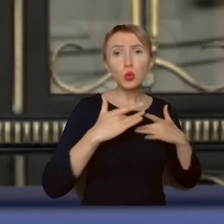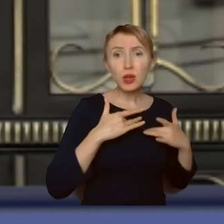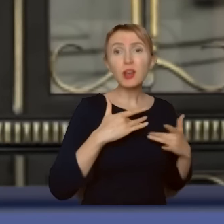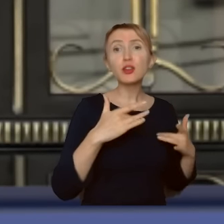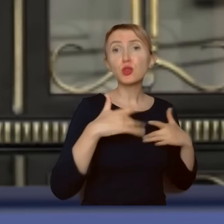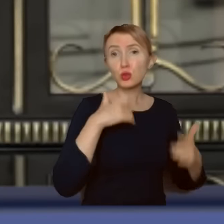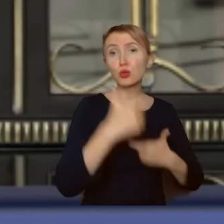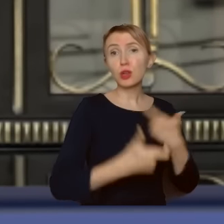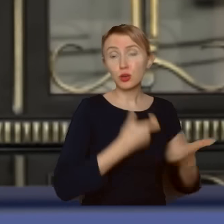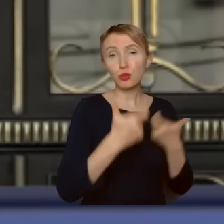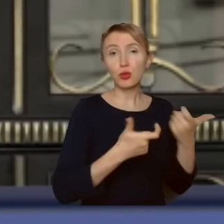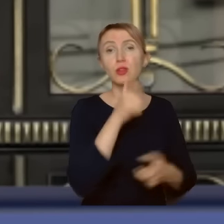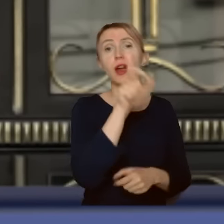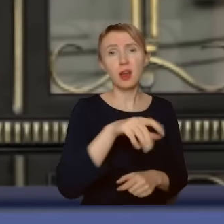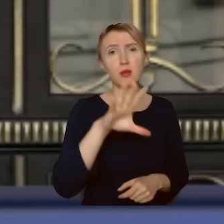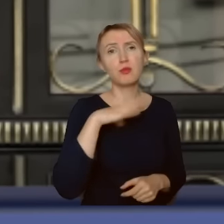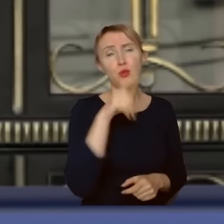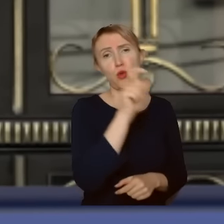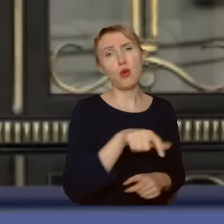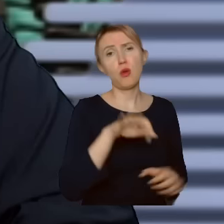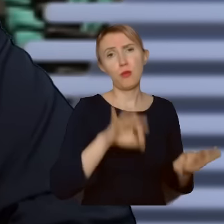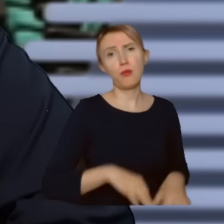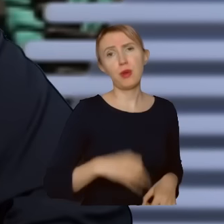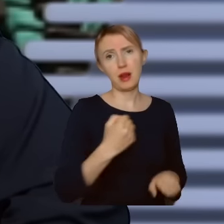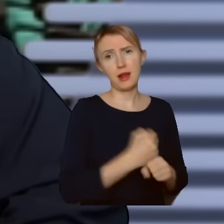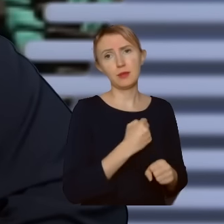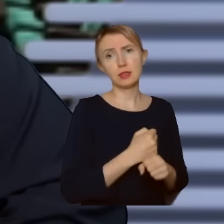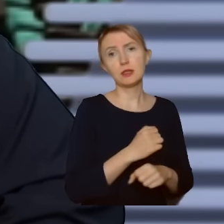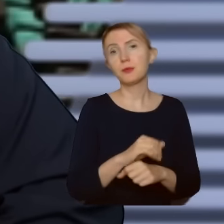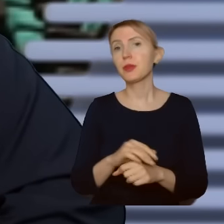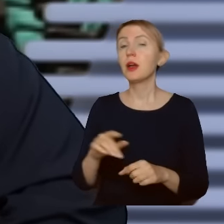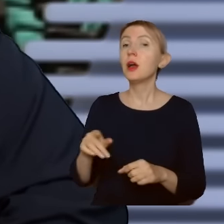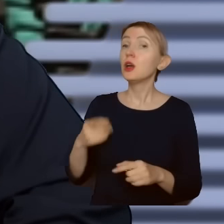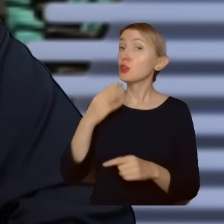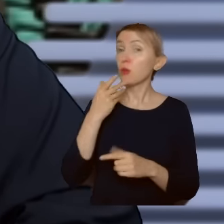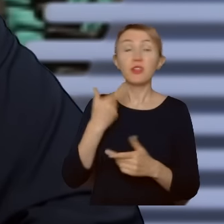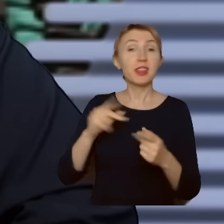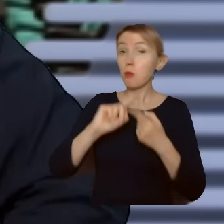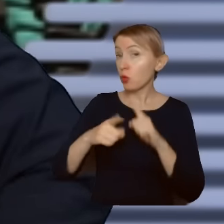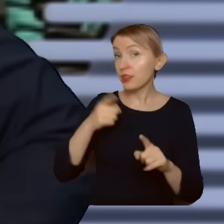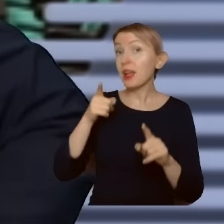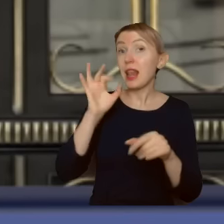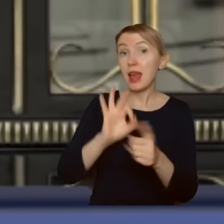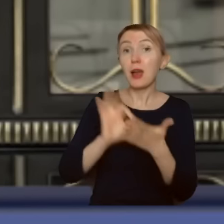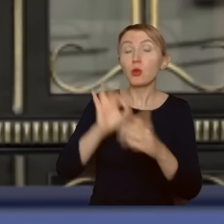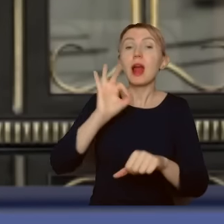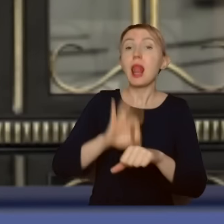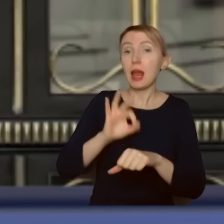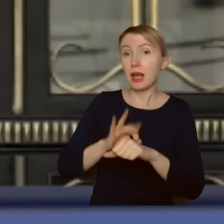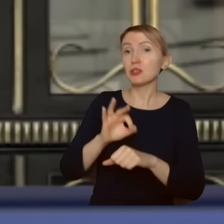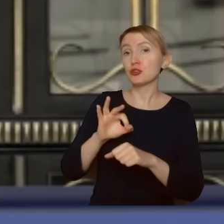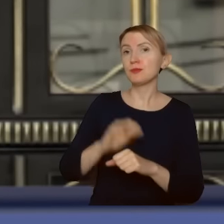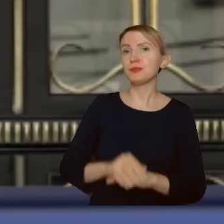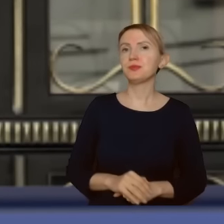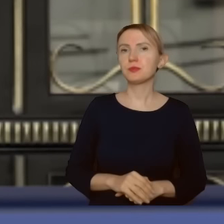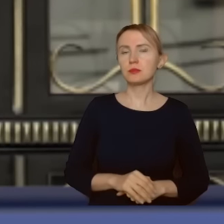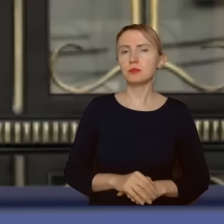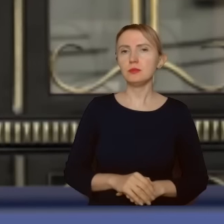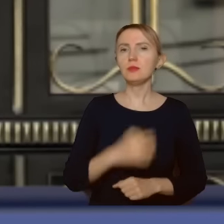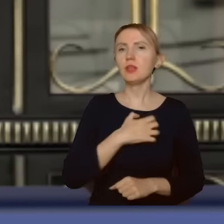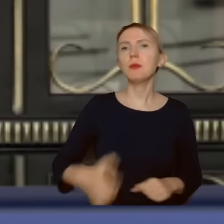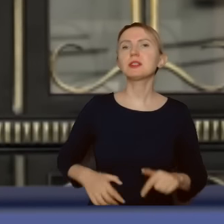wykonana w stosunku do pana ministra. I to mówi, szanowni państwo, nie polityk, ale w tym wypadku lekarz. Lekarz i pacjent, polityk, marszałek